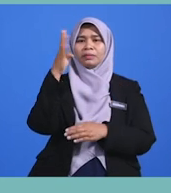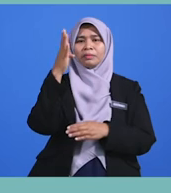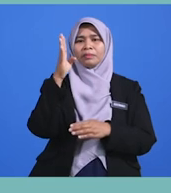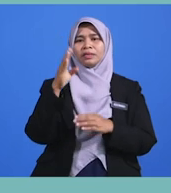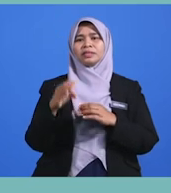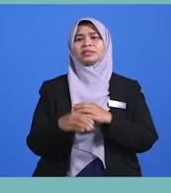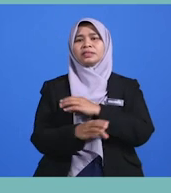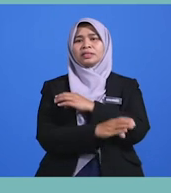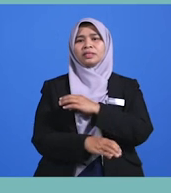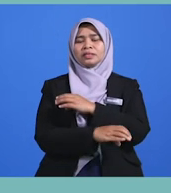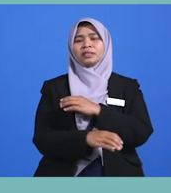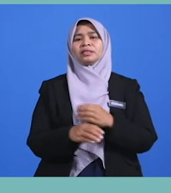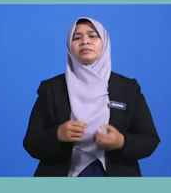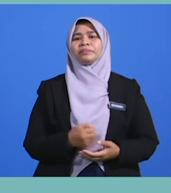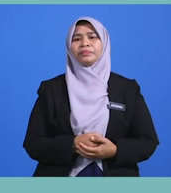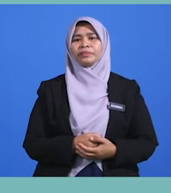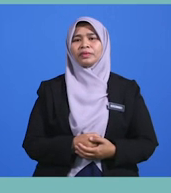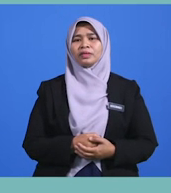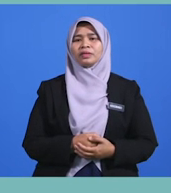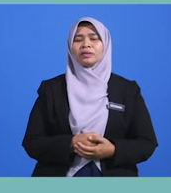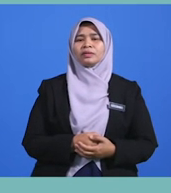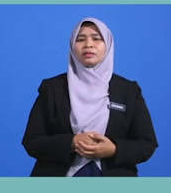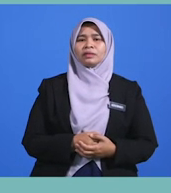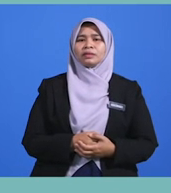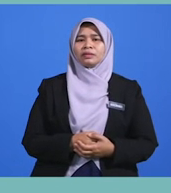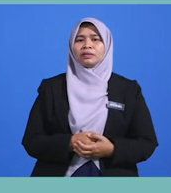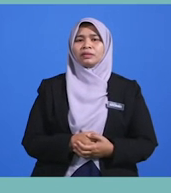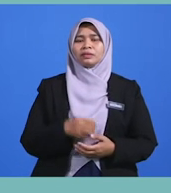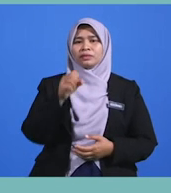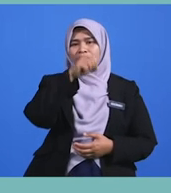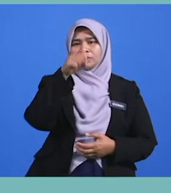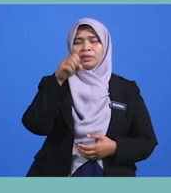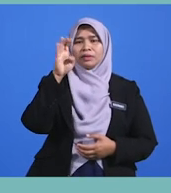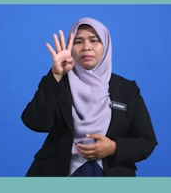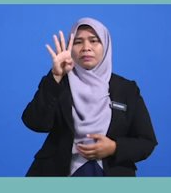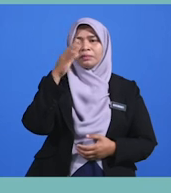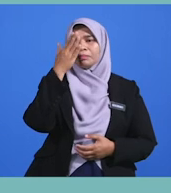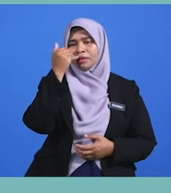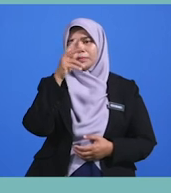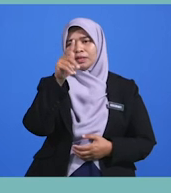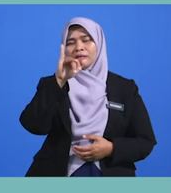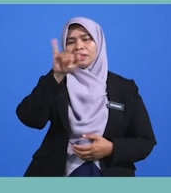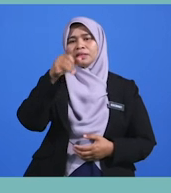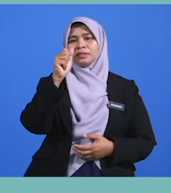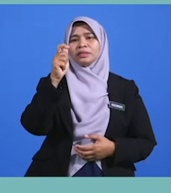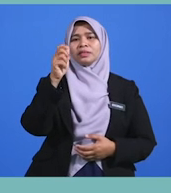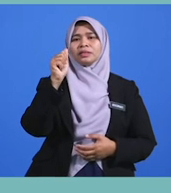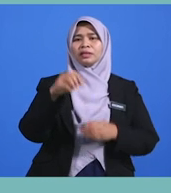lagi perpaduan antara negeri di Malaysia. Soalan keempat, mengapakah jata negara penting untuk negara?